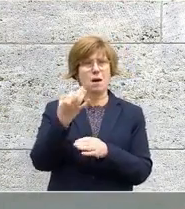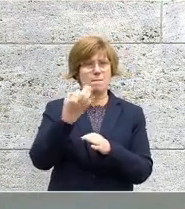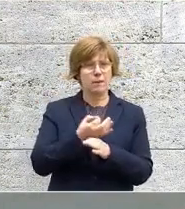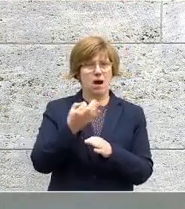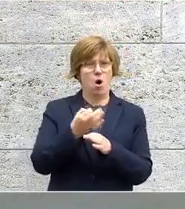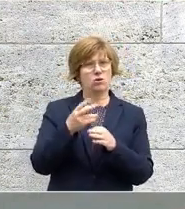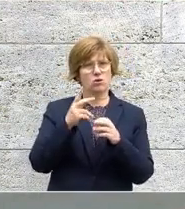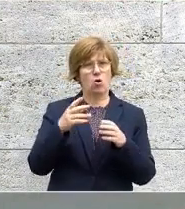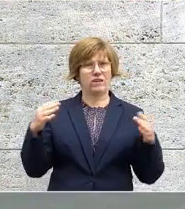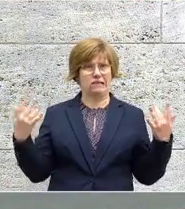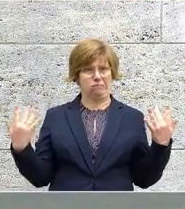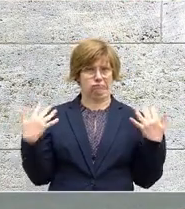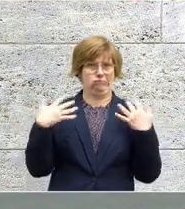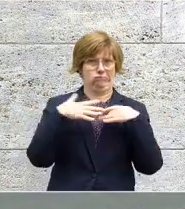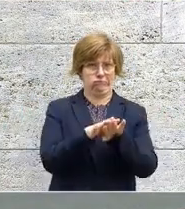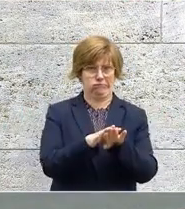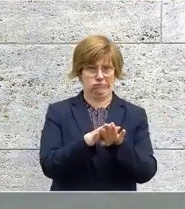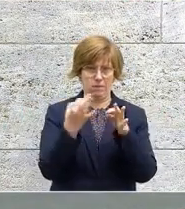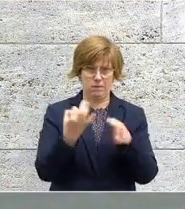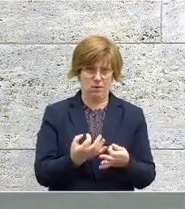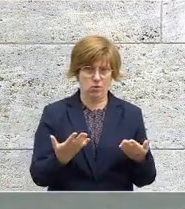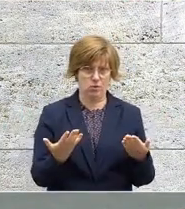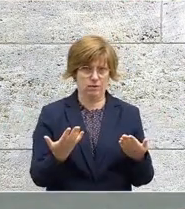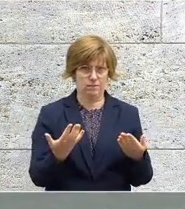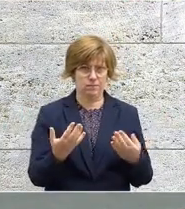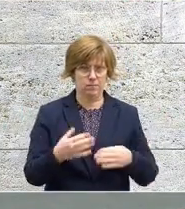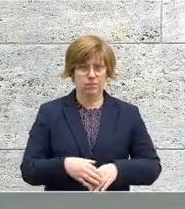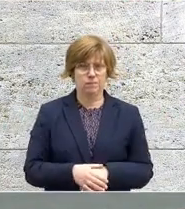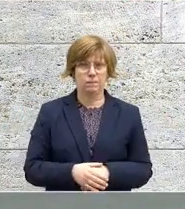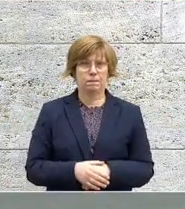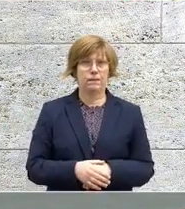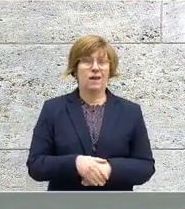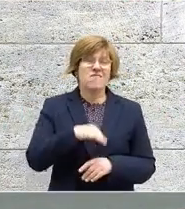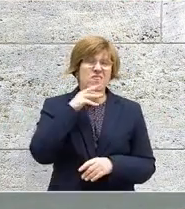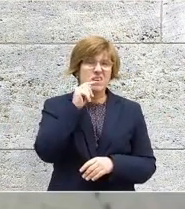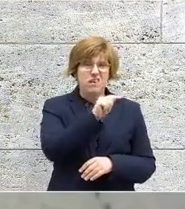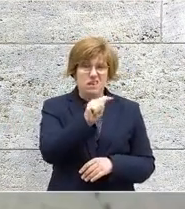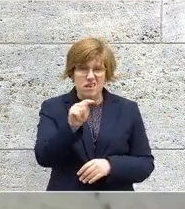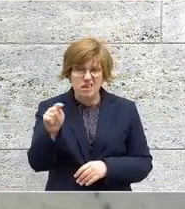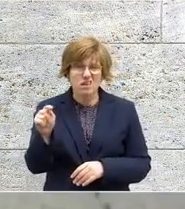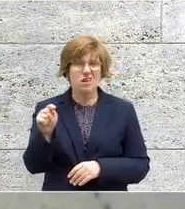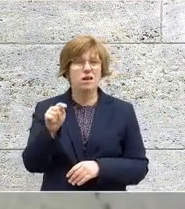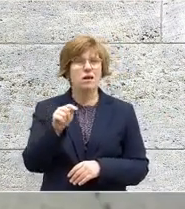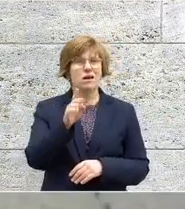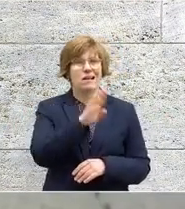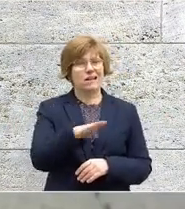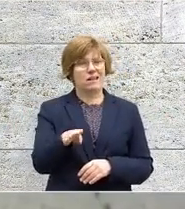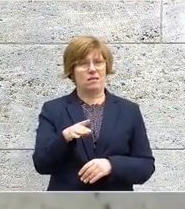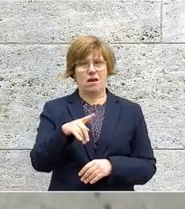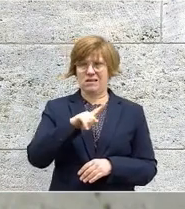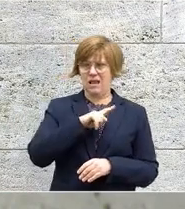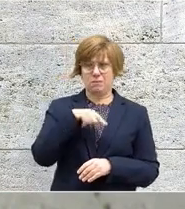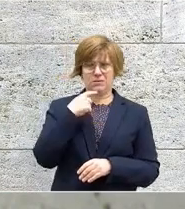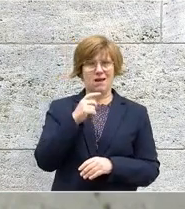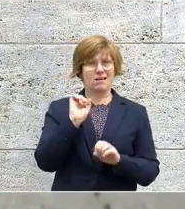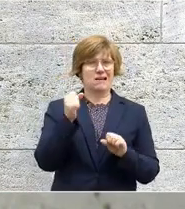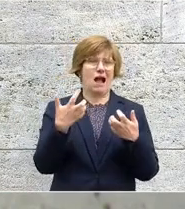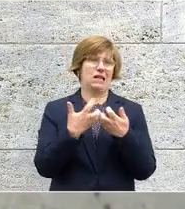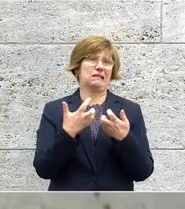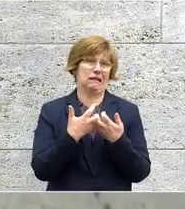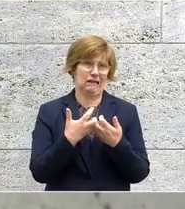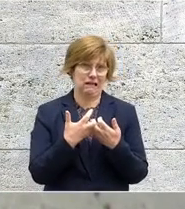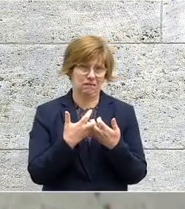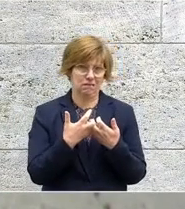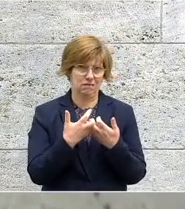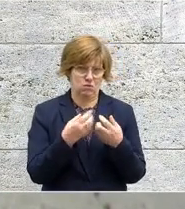Jahrzehnte in Anspruch nehmen sollte. Viele von uns sind Kinder, wie ich es immer sage, des Kalten